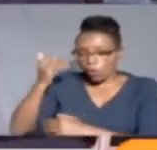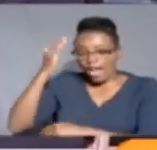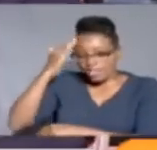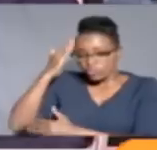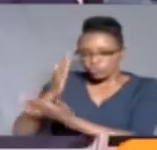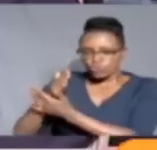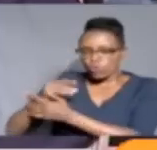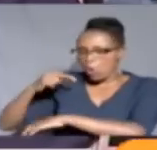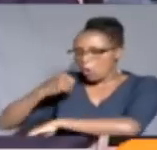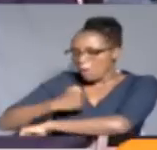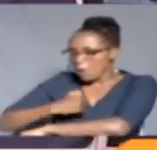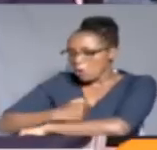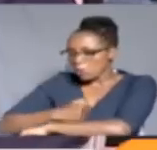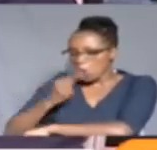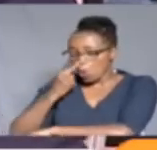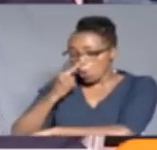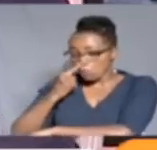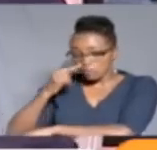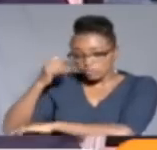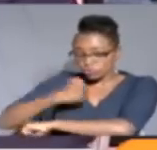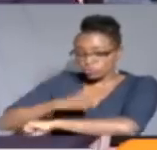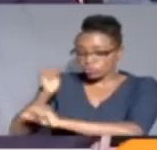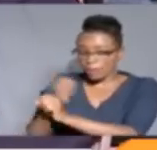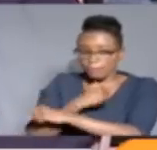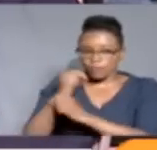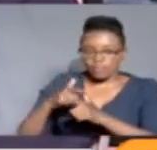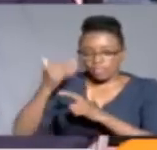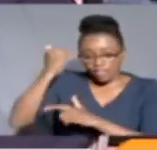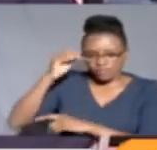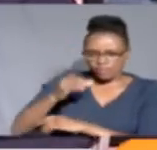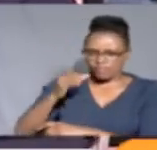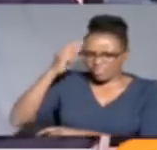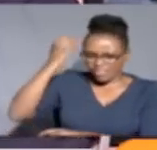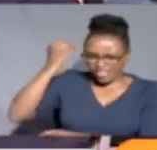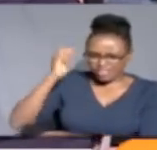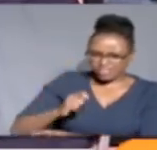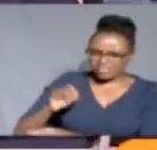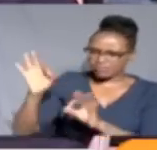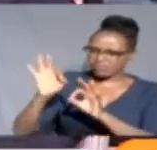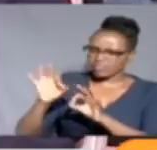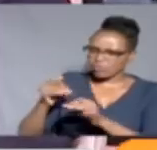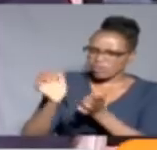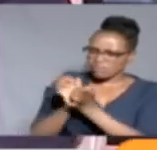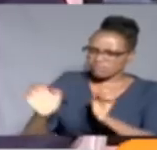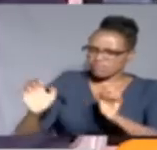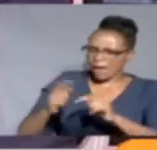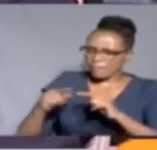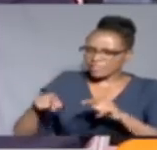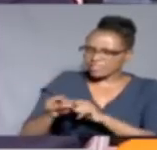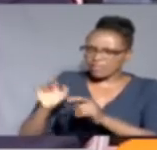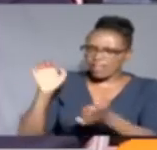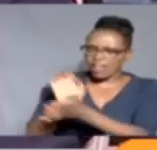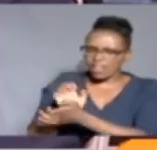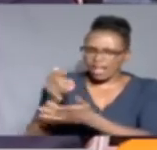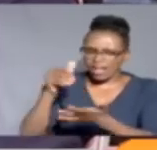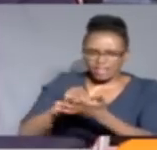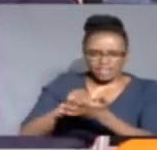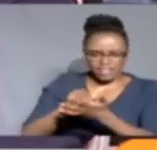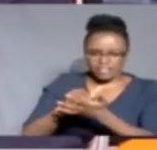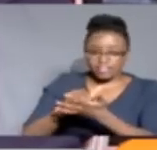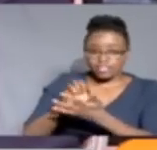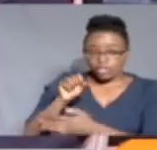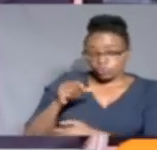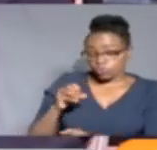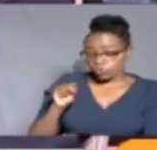nikirudi nyumbani sitasoma. So jaji akashangaa huyu ni aje mtu tunaachilia lakini anajifunga bado. So